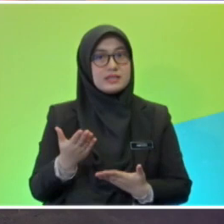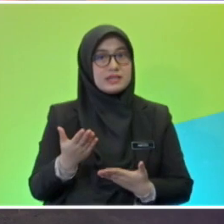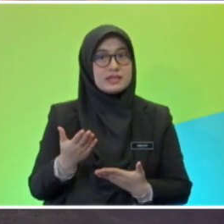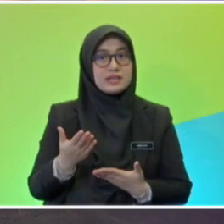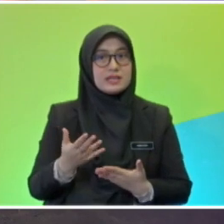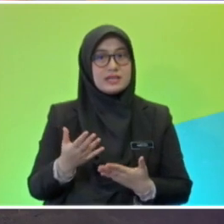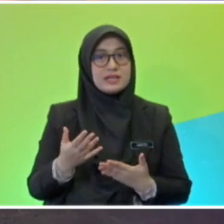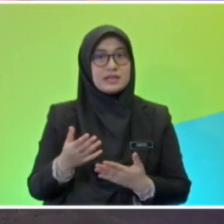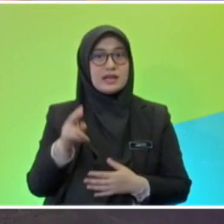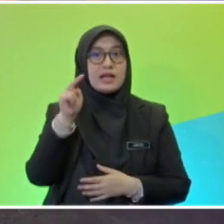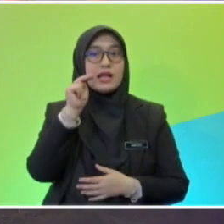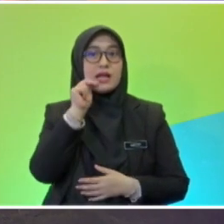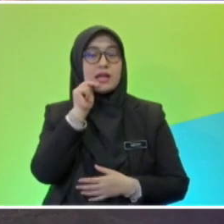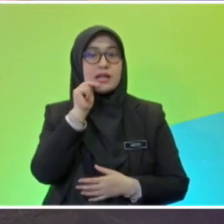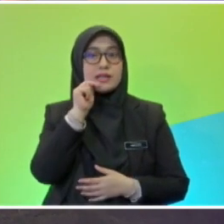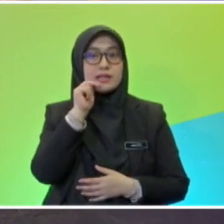untuk menceritakan